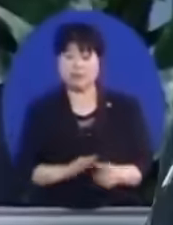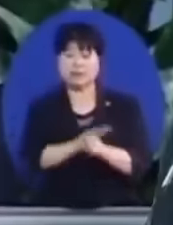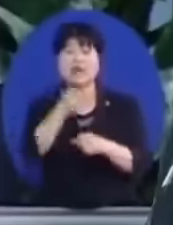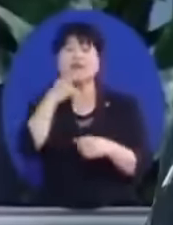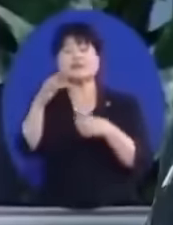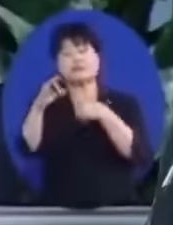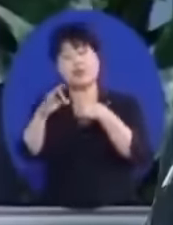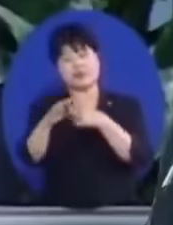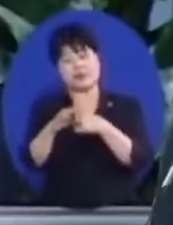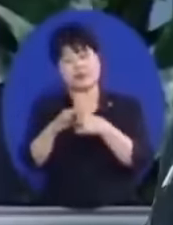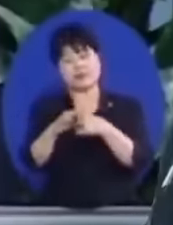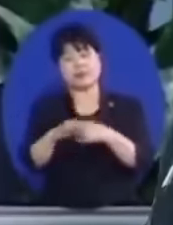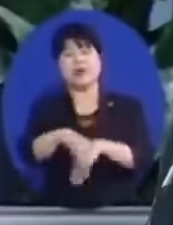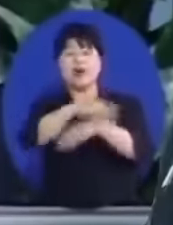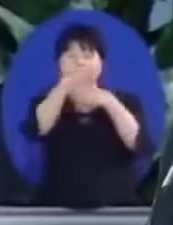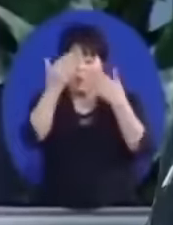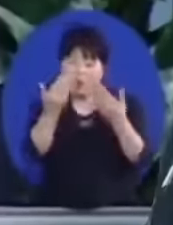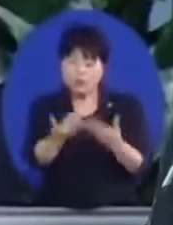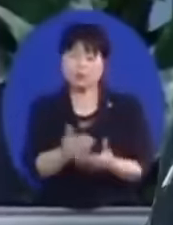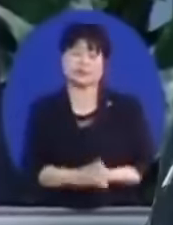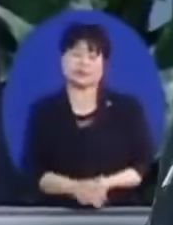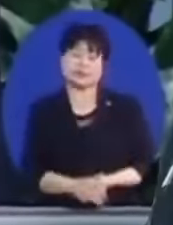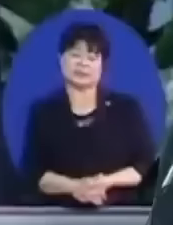사랑이 없으면 모든 것은